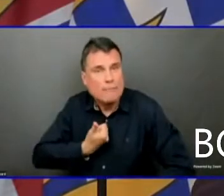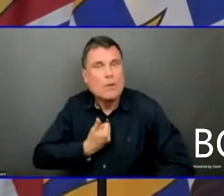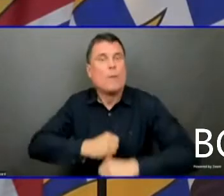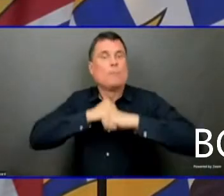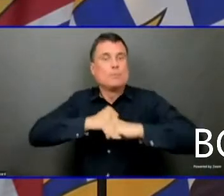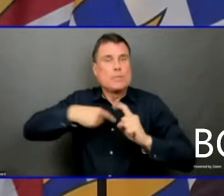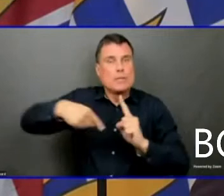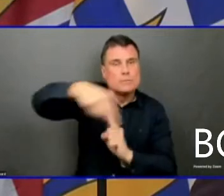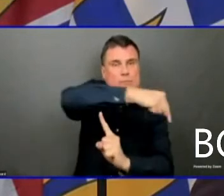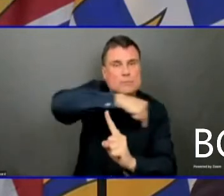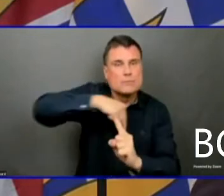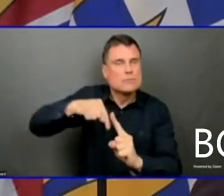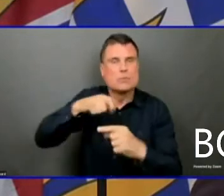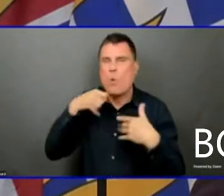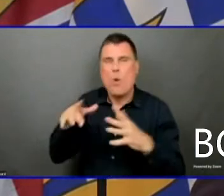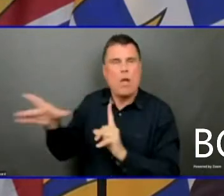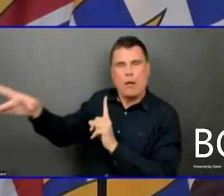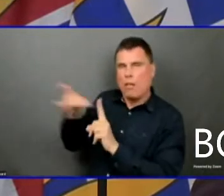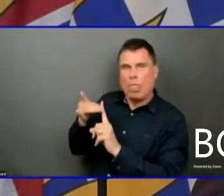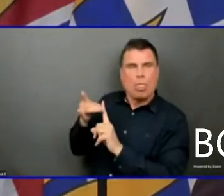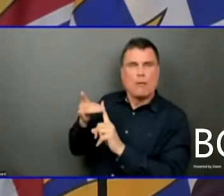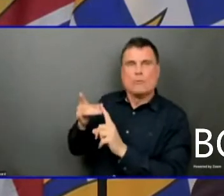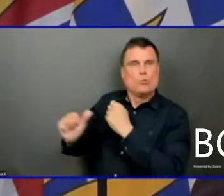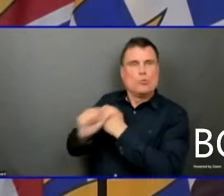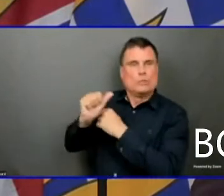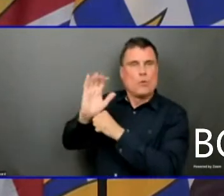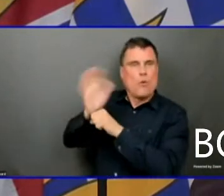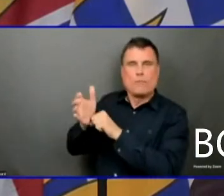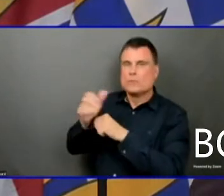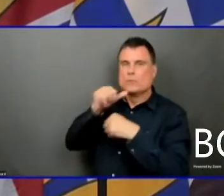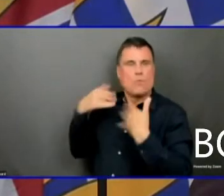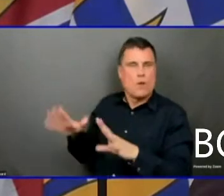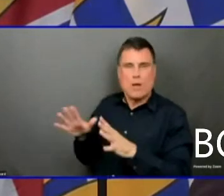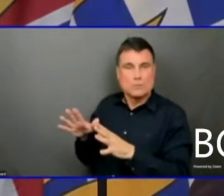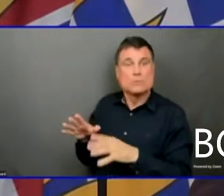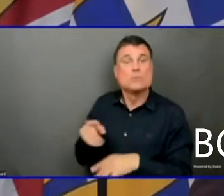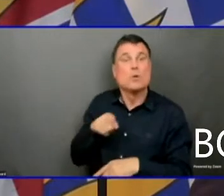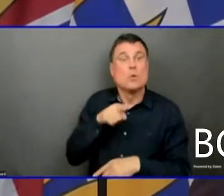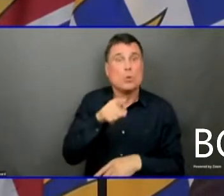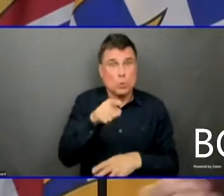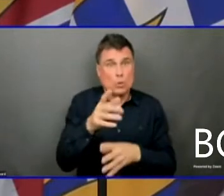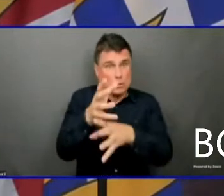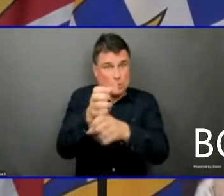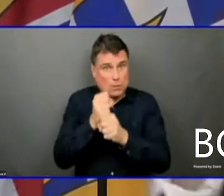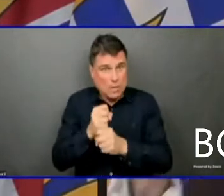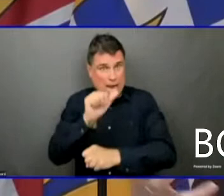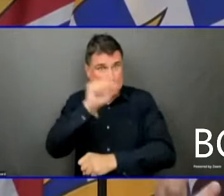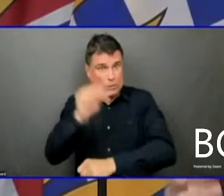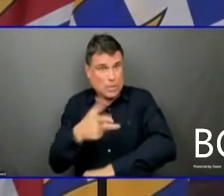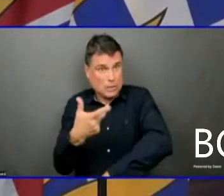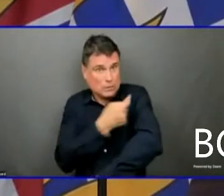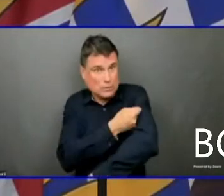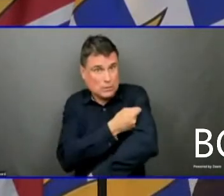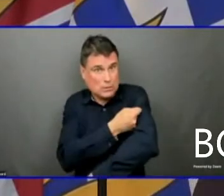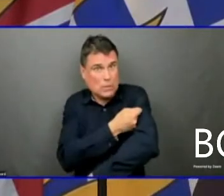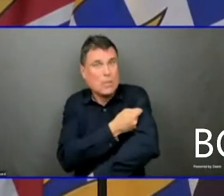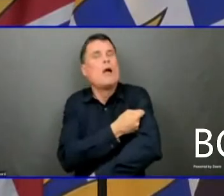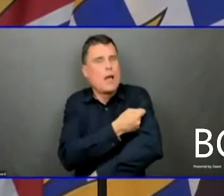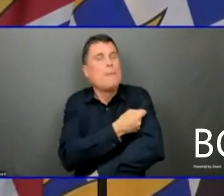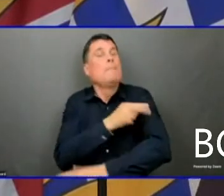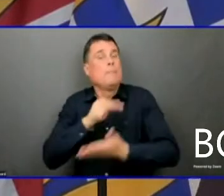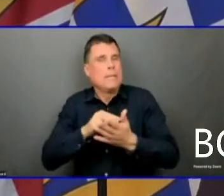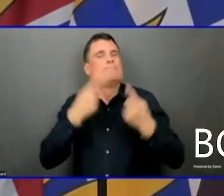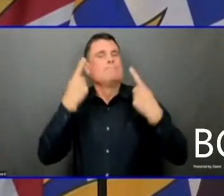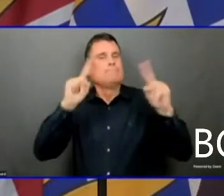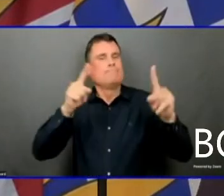护率都是很高的，你们要有自信心那么所有的 BC 省施打的疫苗都是有效的保